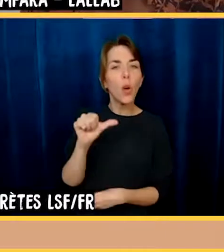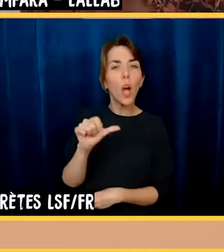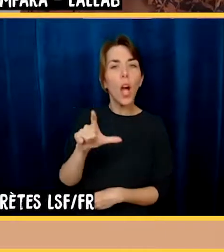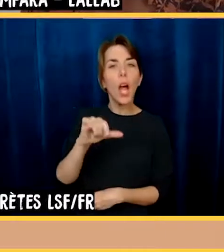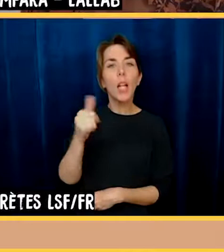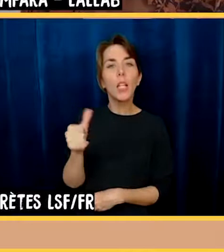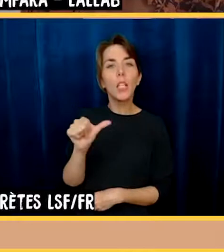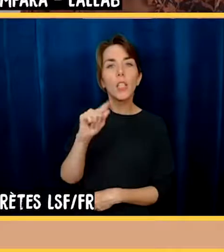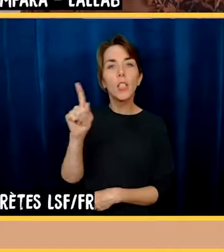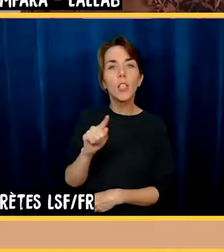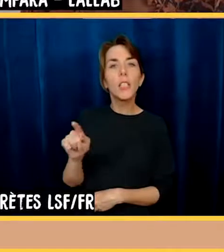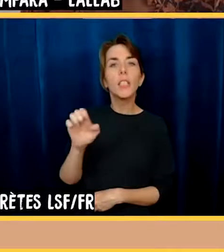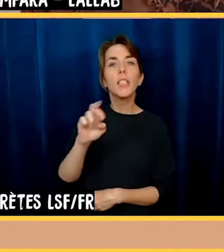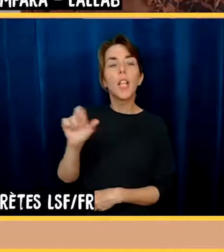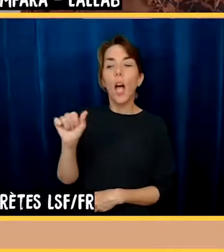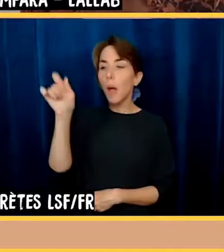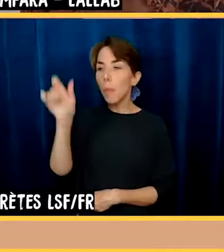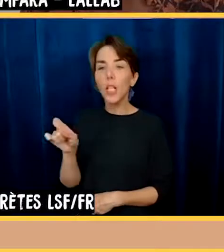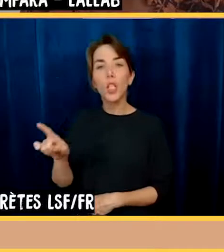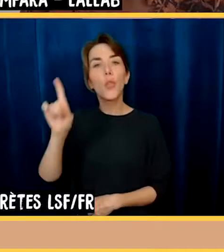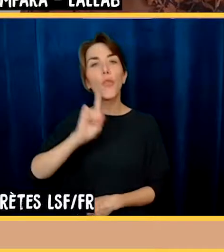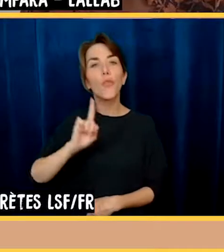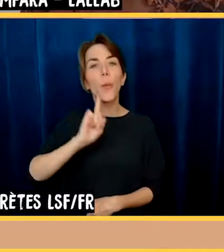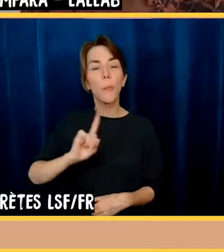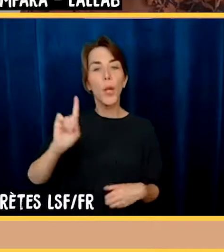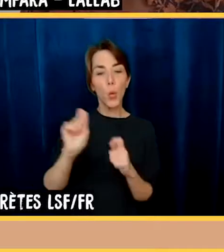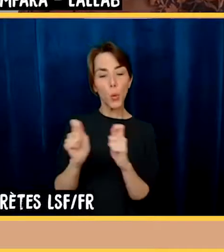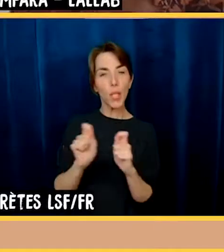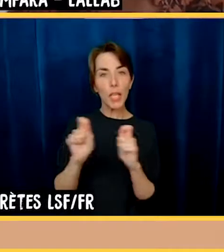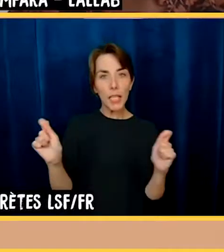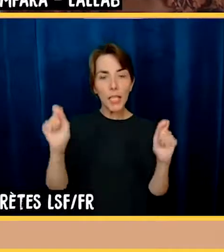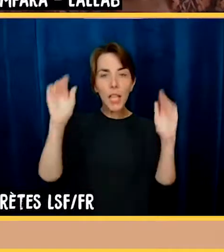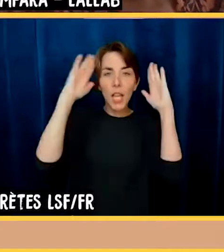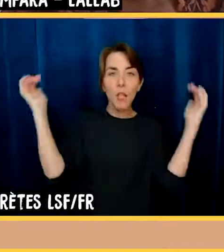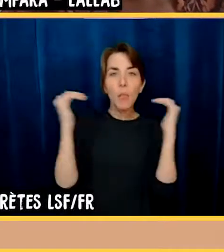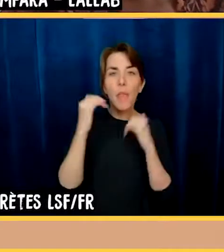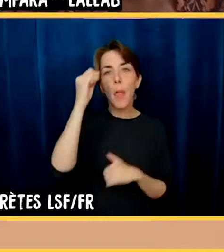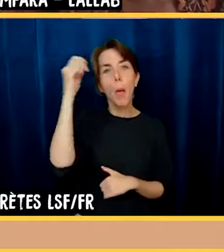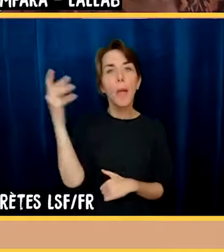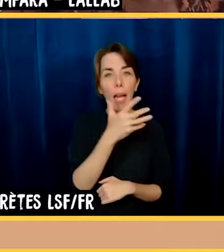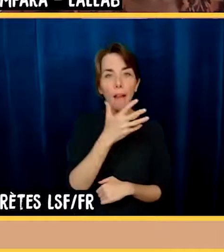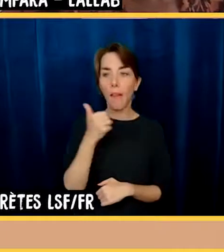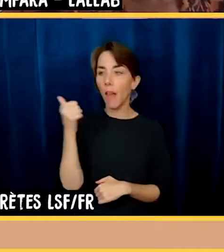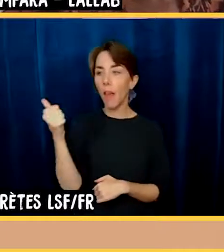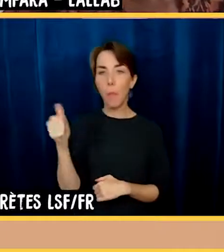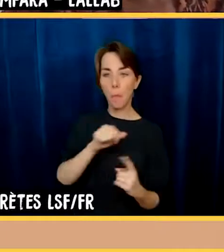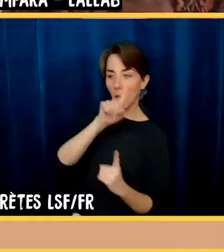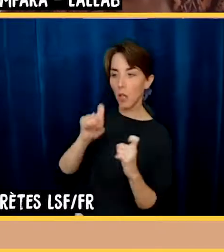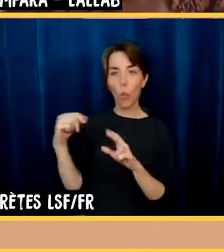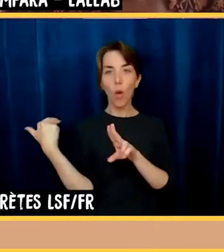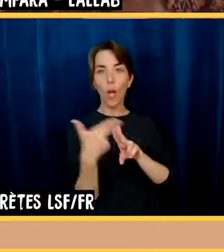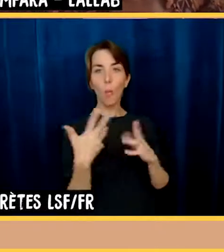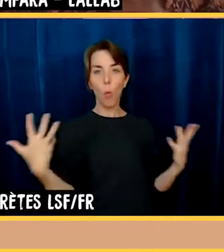disait, Mona Tahawi c'est une journaliste égyptienne et américaine, et elle disait aux journalistes en face d'elle qu'elle avait dépassé